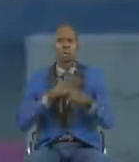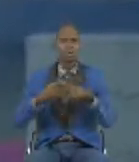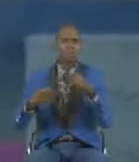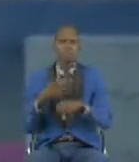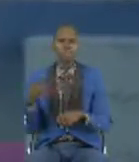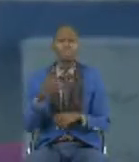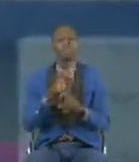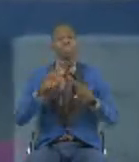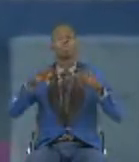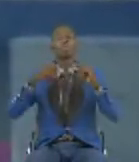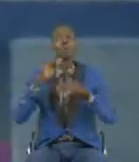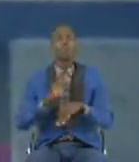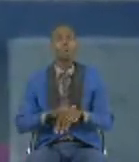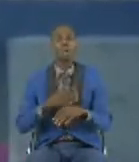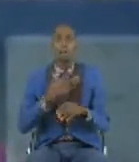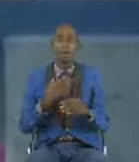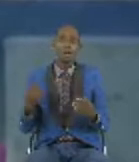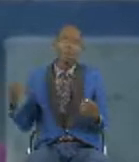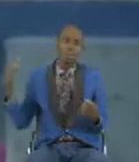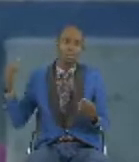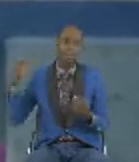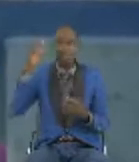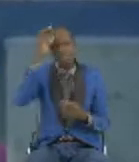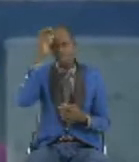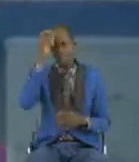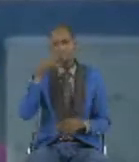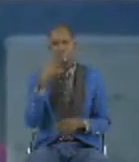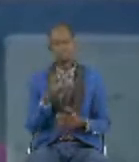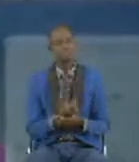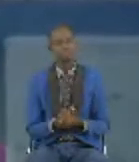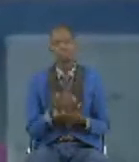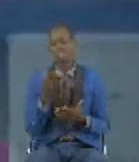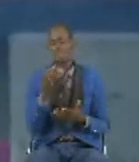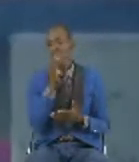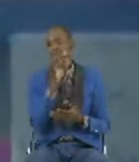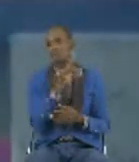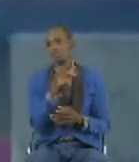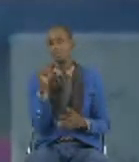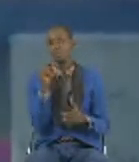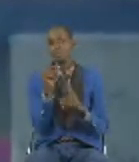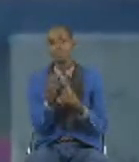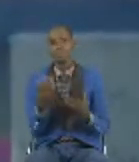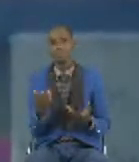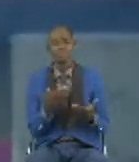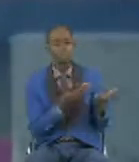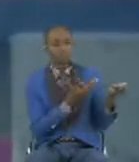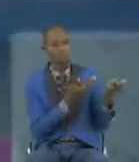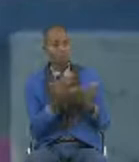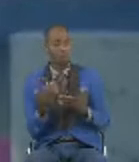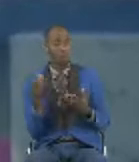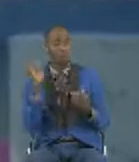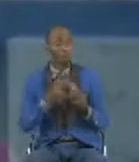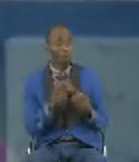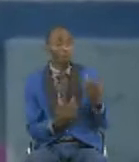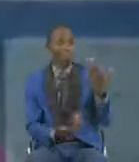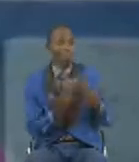Et ils ont continué. Finalement, Satan dit, ce n'est pas la peine. Il y a plus de feu. Plus vous